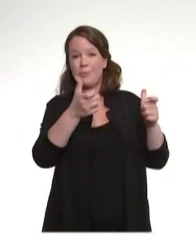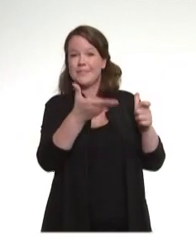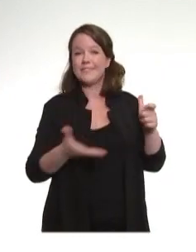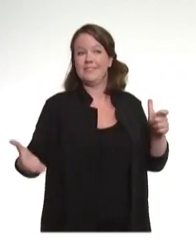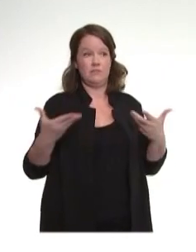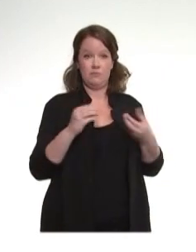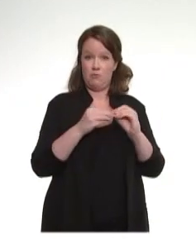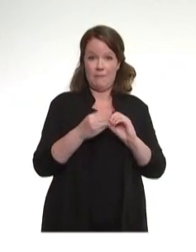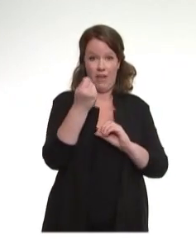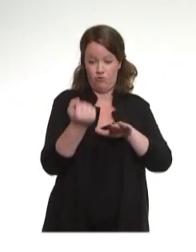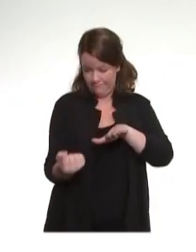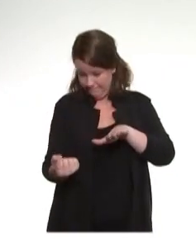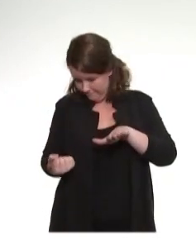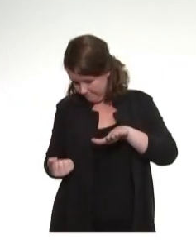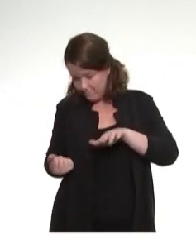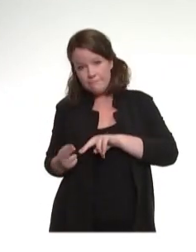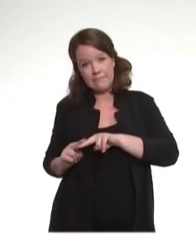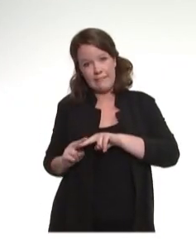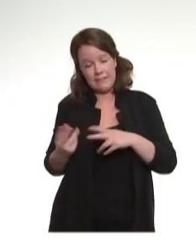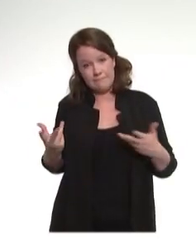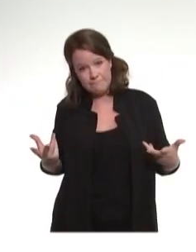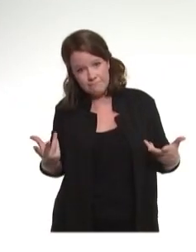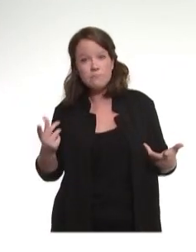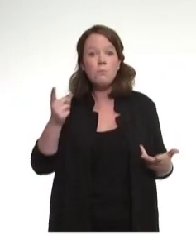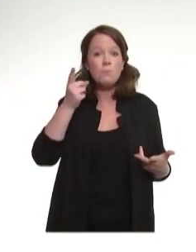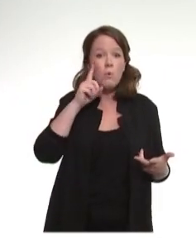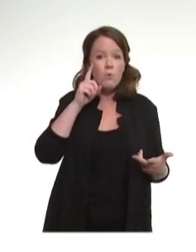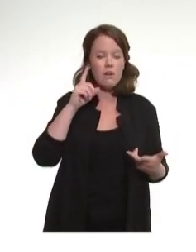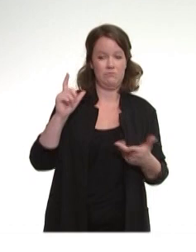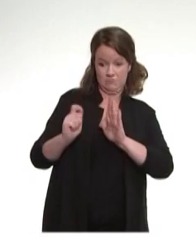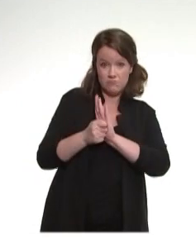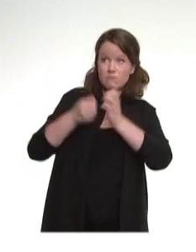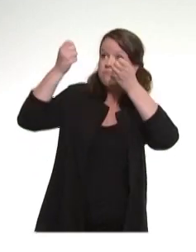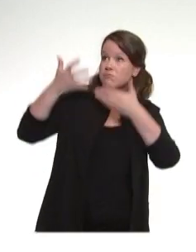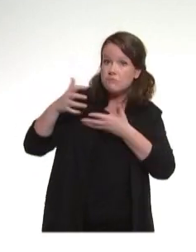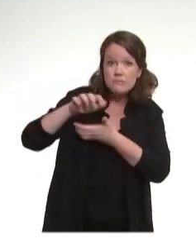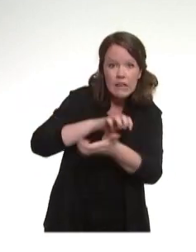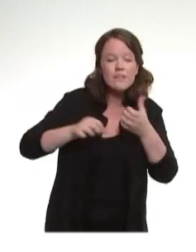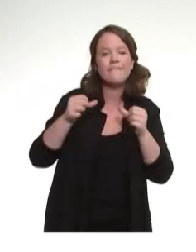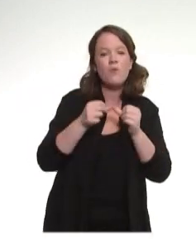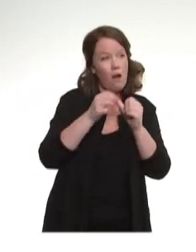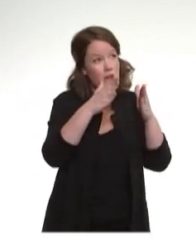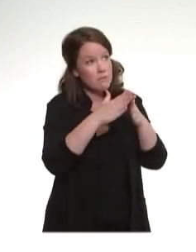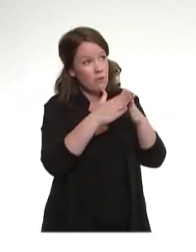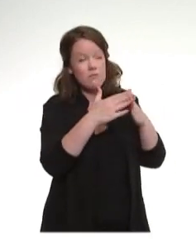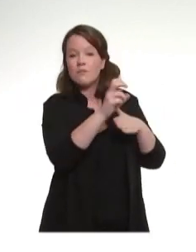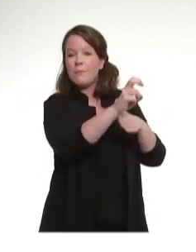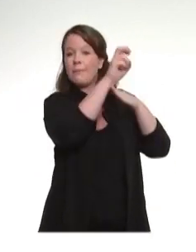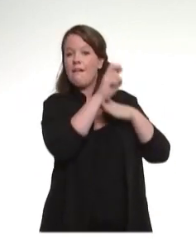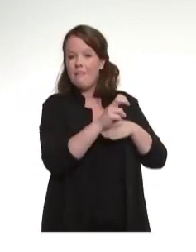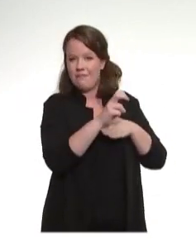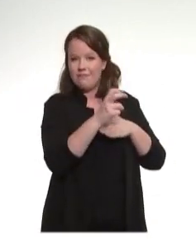chefs d'entreprise qui se disent nous avons contracté un prêt garanti par l'état il est à un taux particulièrement attractives 0